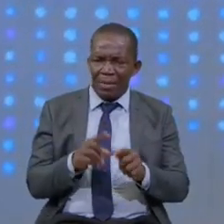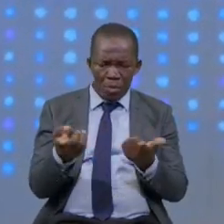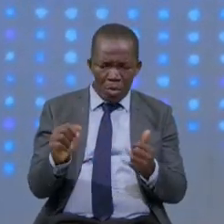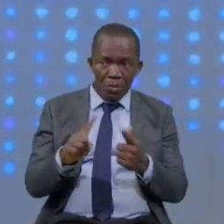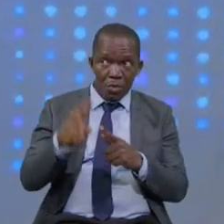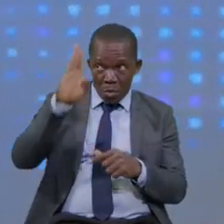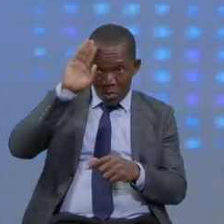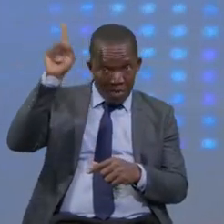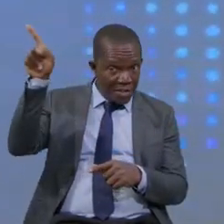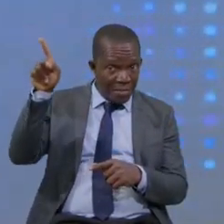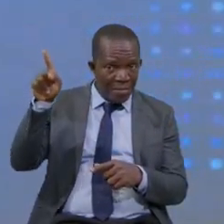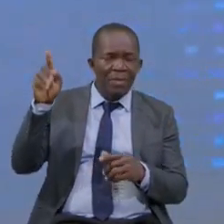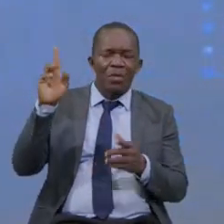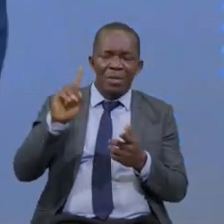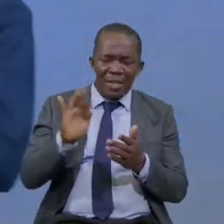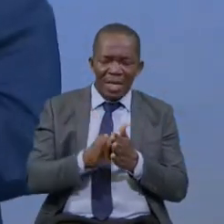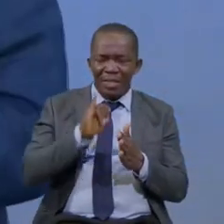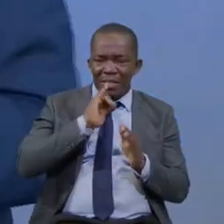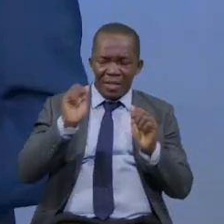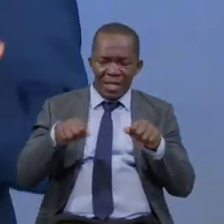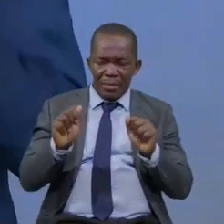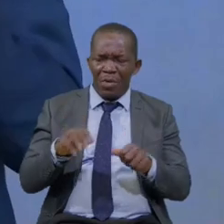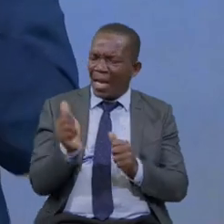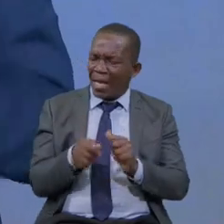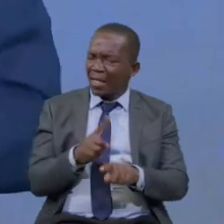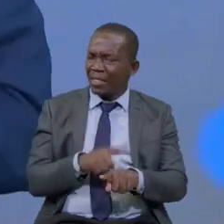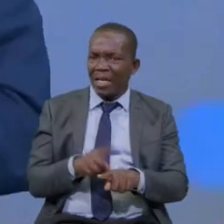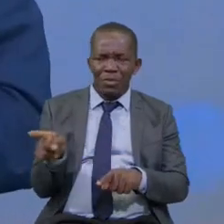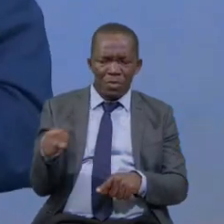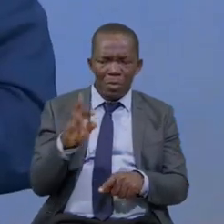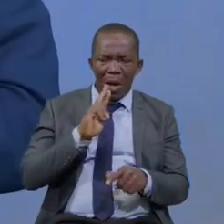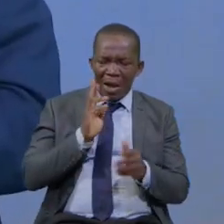Chaque fois que tu demandes la restauration,